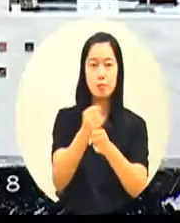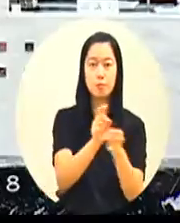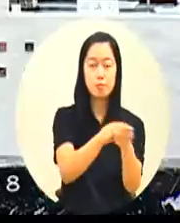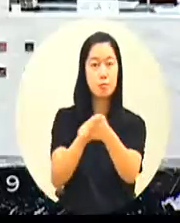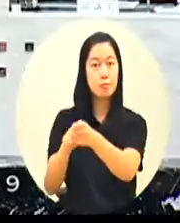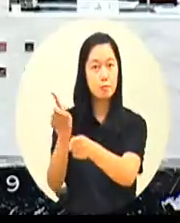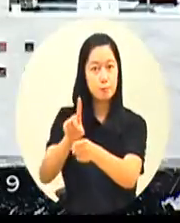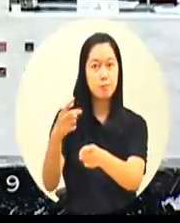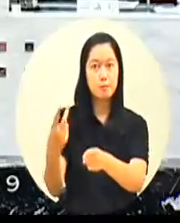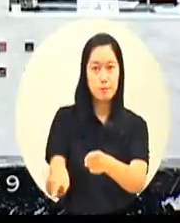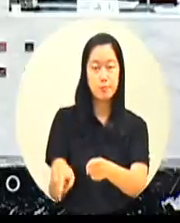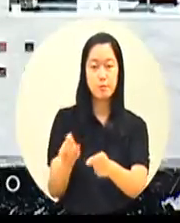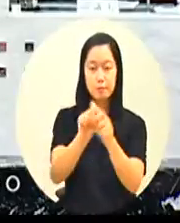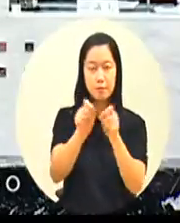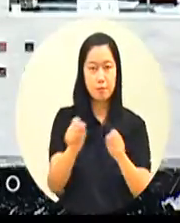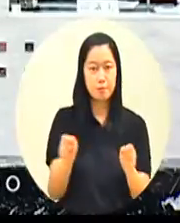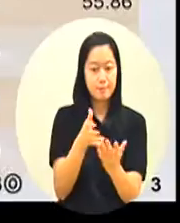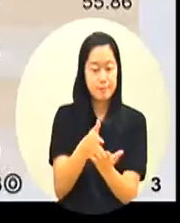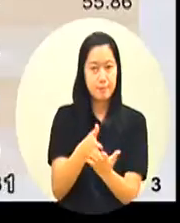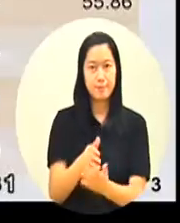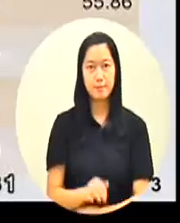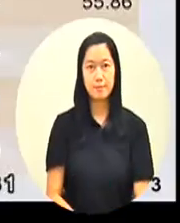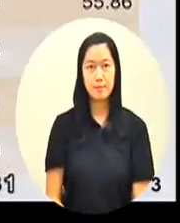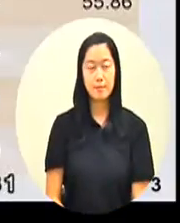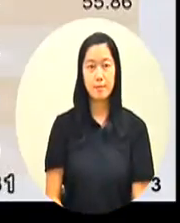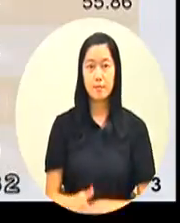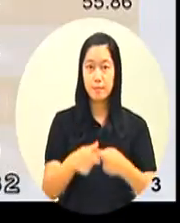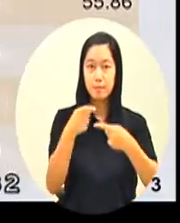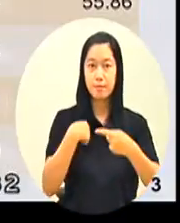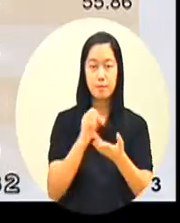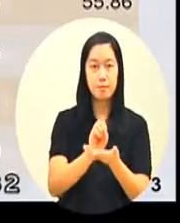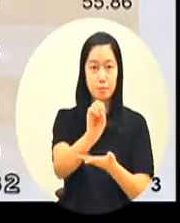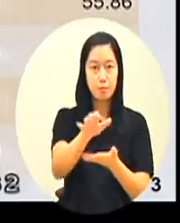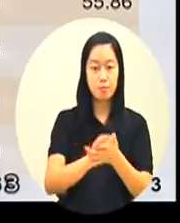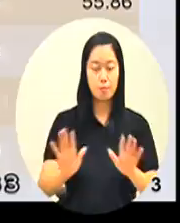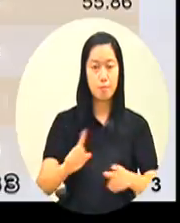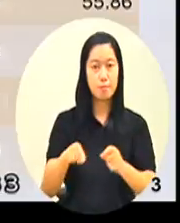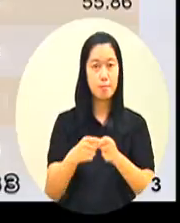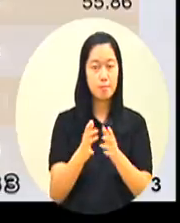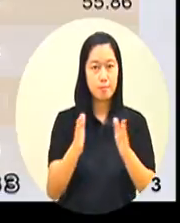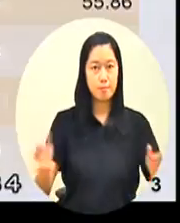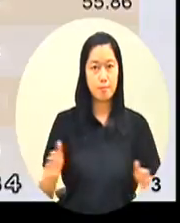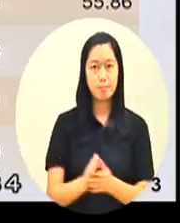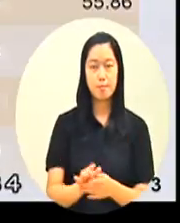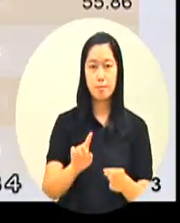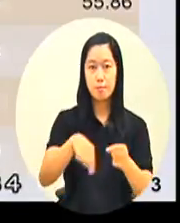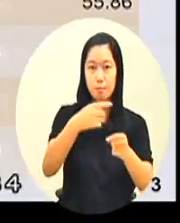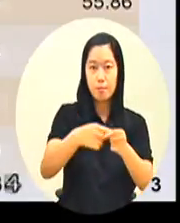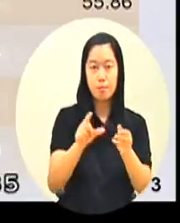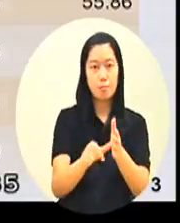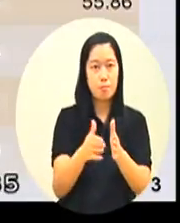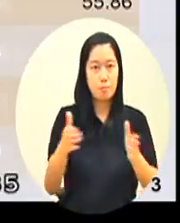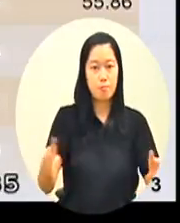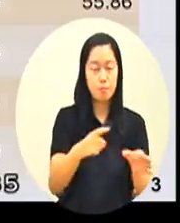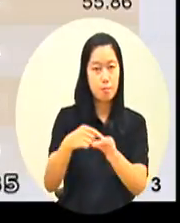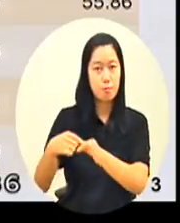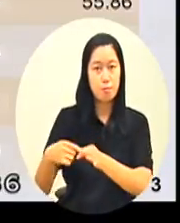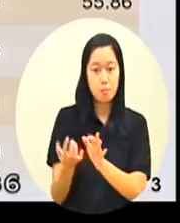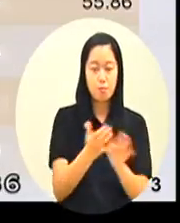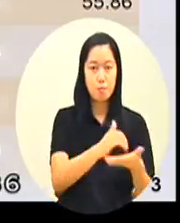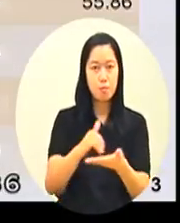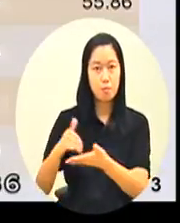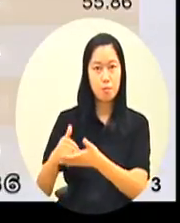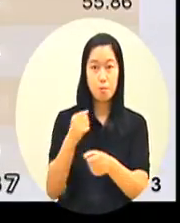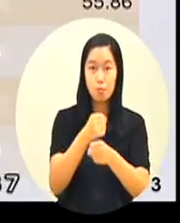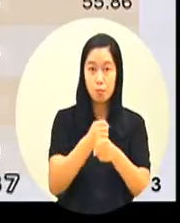语。首先先报告今年度整个税入预算执行的情形。那